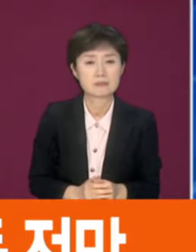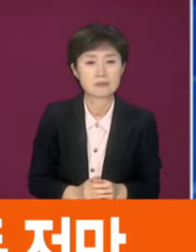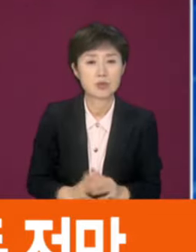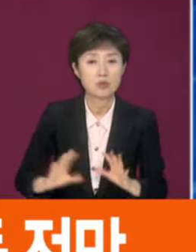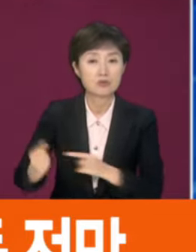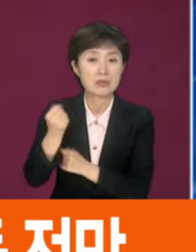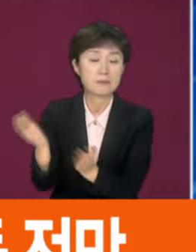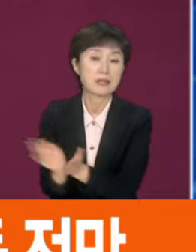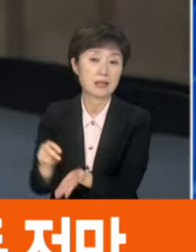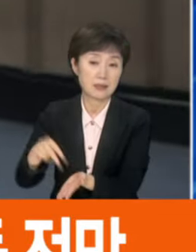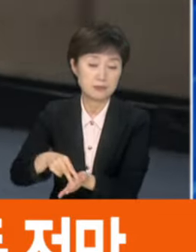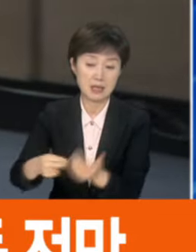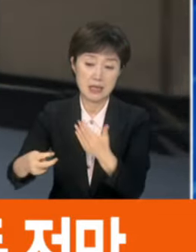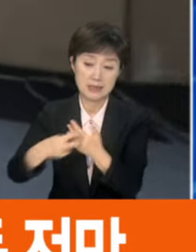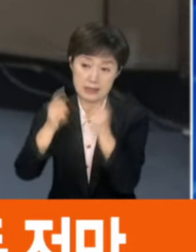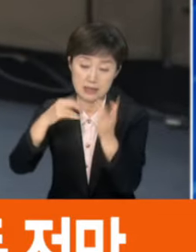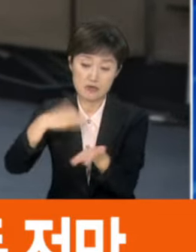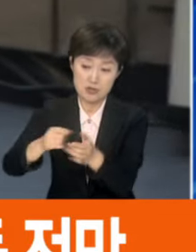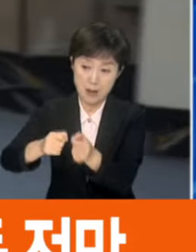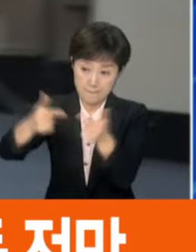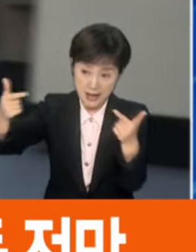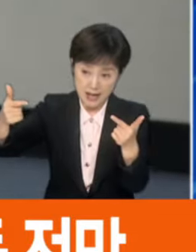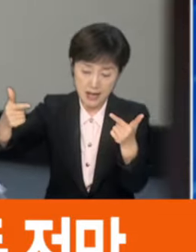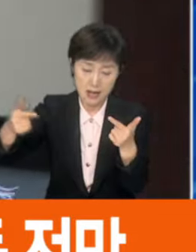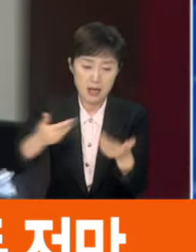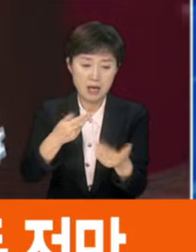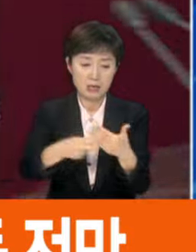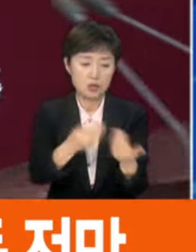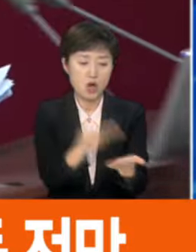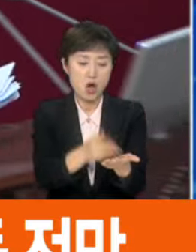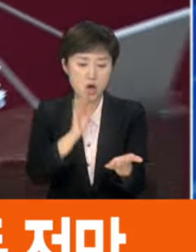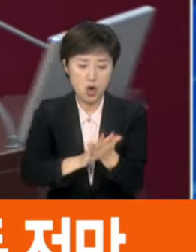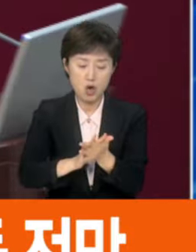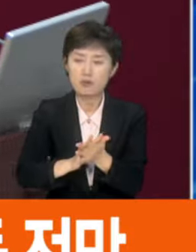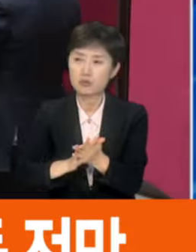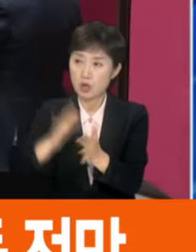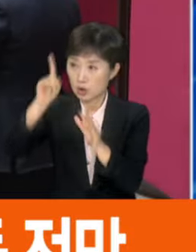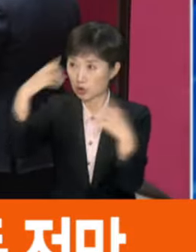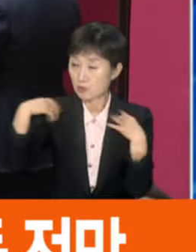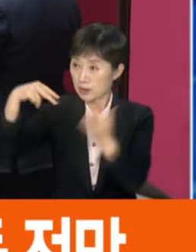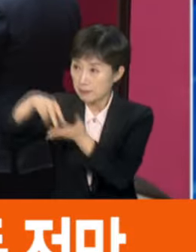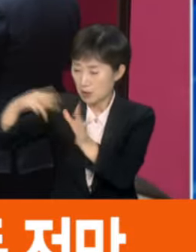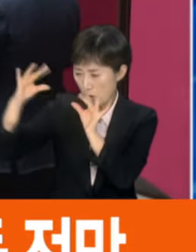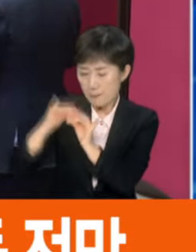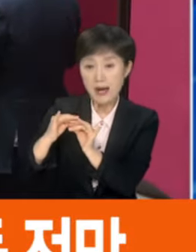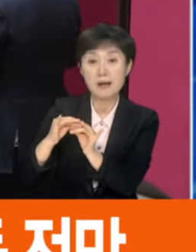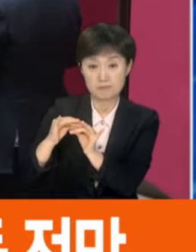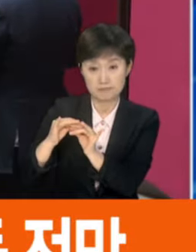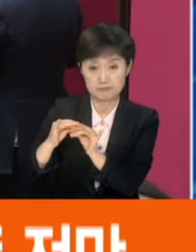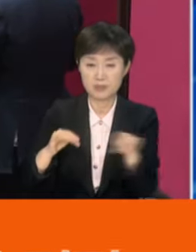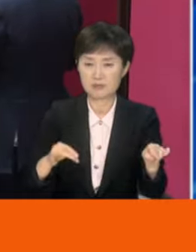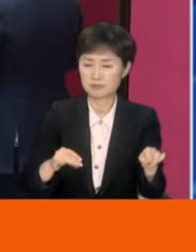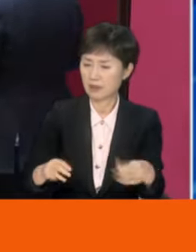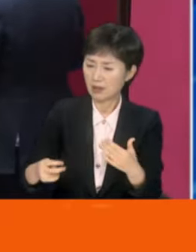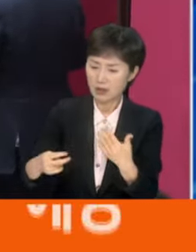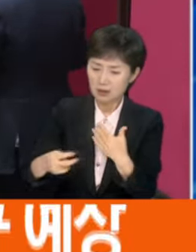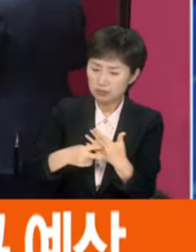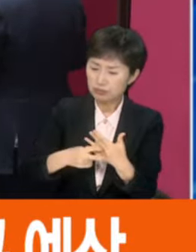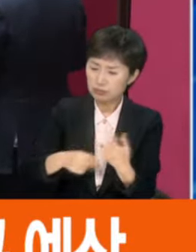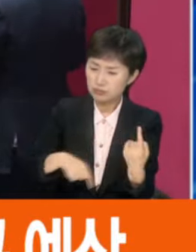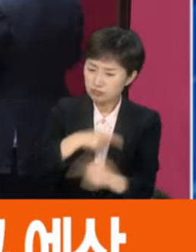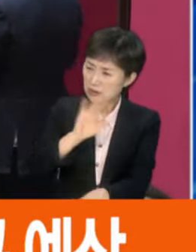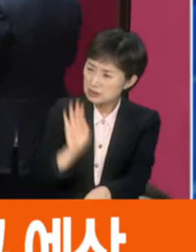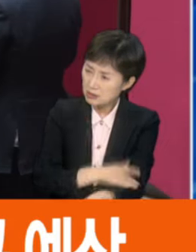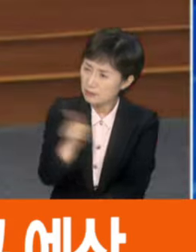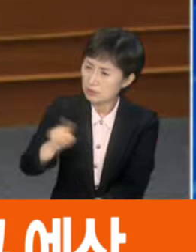국민의은 의대 증언과 의료 개혁의 당위성을 강조하며 정부 입장을 옹호할 것으로 보입니다 반면 민주당은 의료 차질에 대한 정부의 책임을